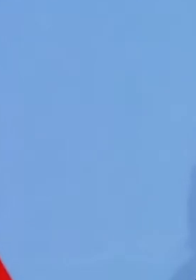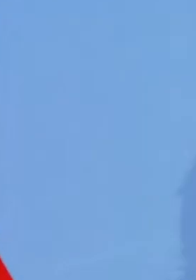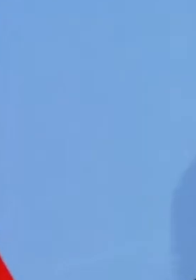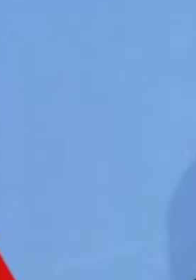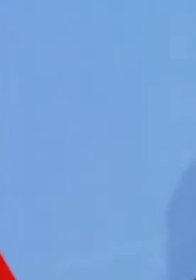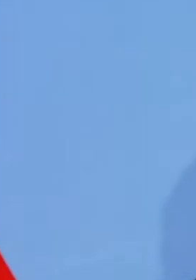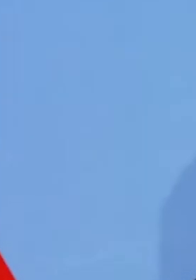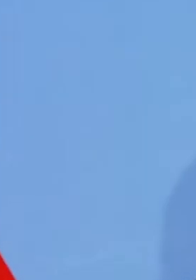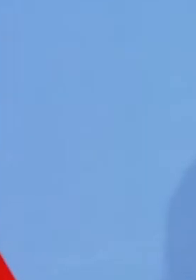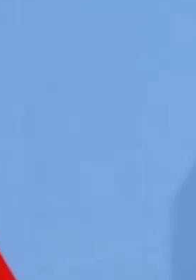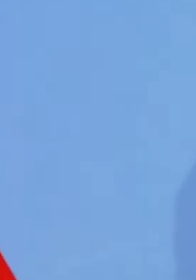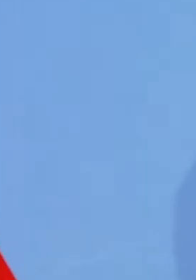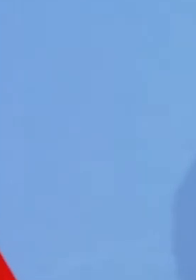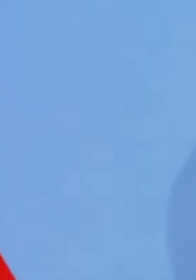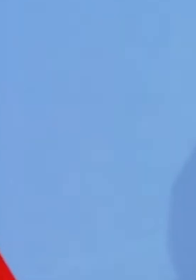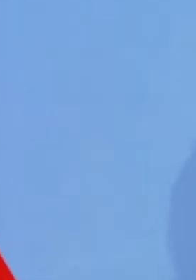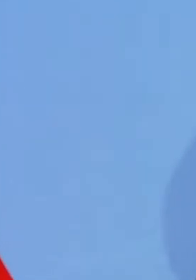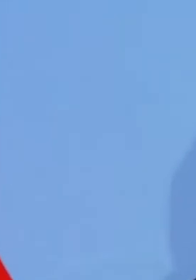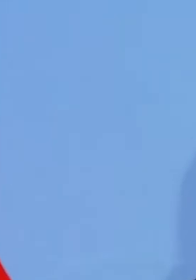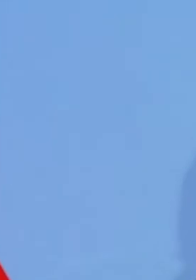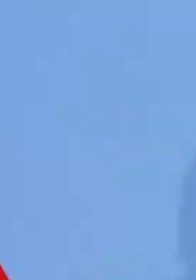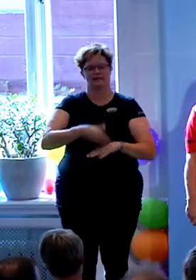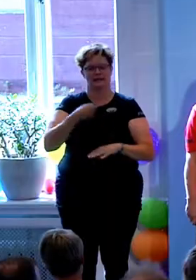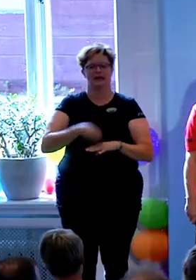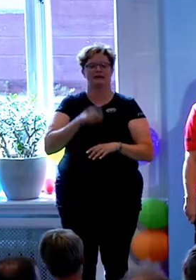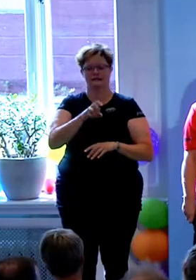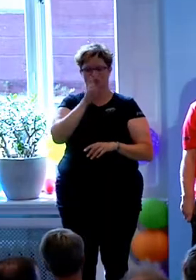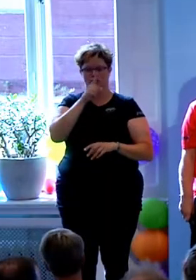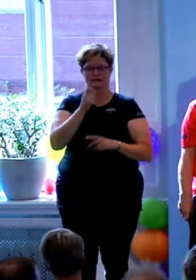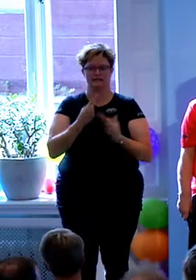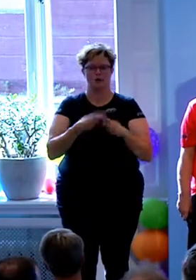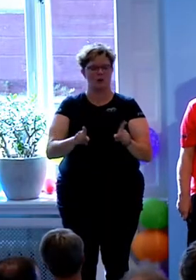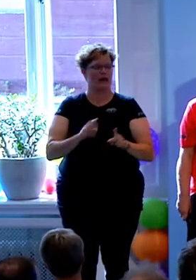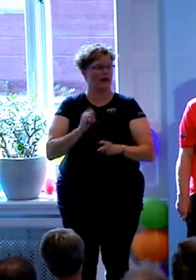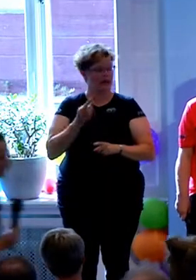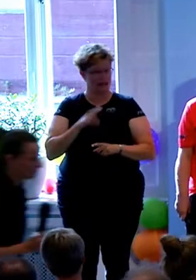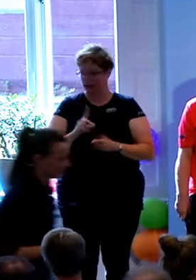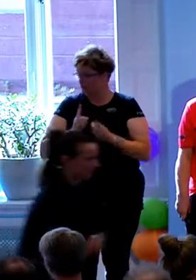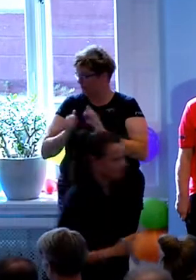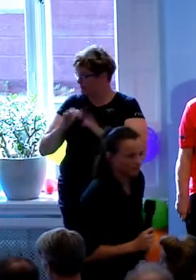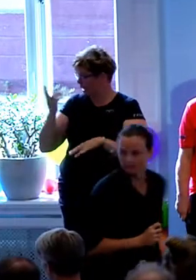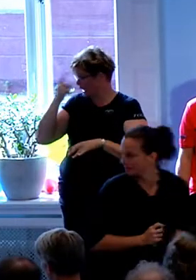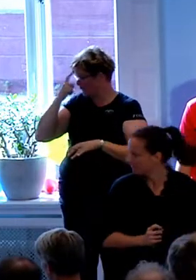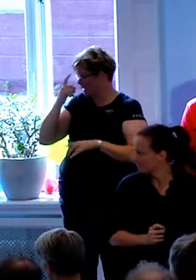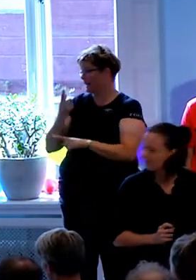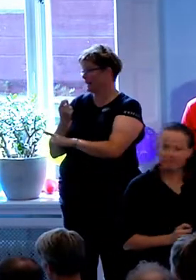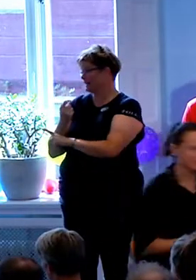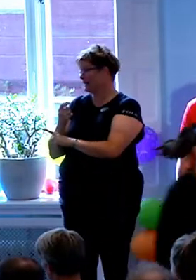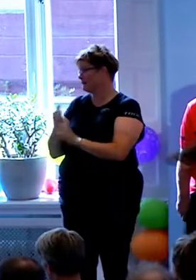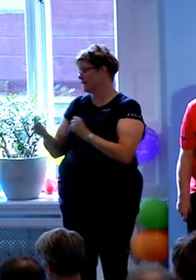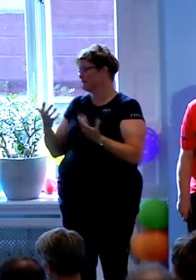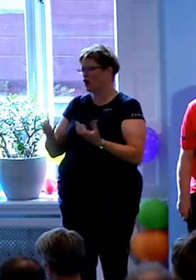att faktiskt göra det och leva upp till sina värderingar. Okay. Så det ser lite olika ut. Elin, blev du klokare?